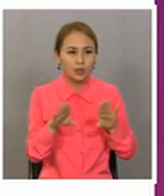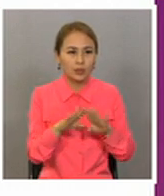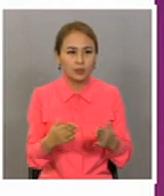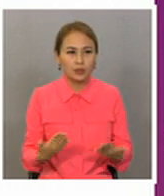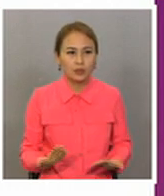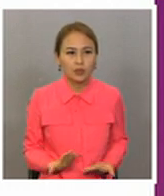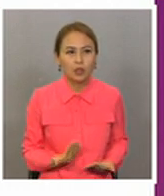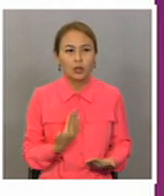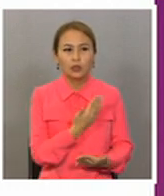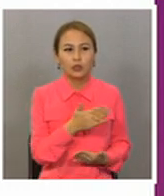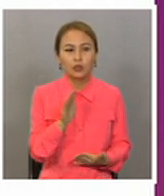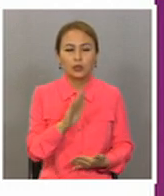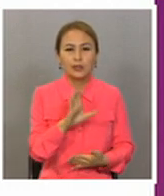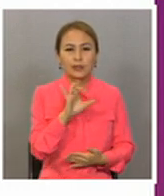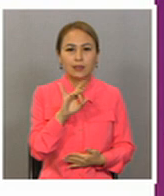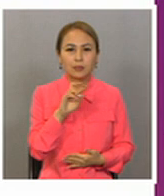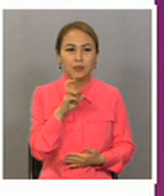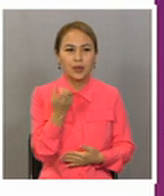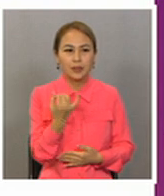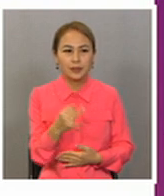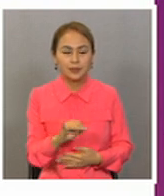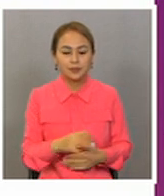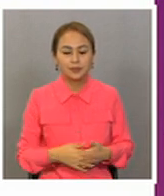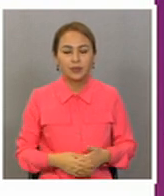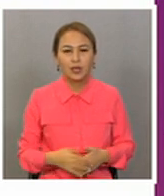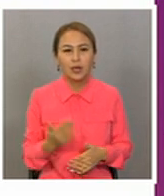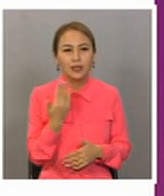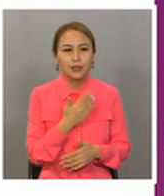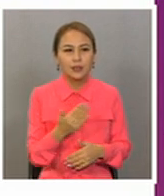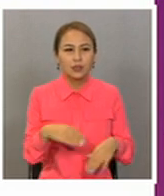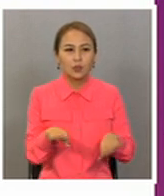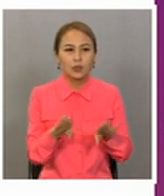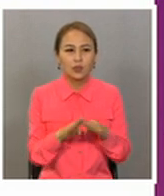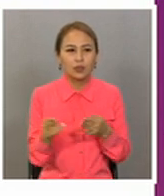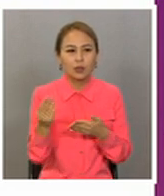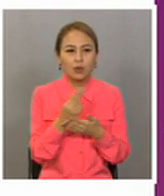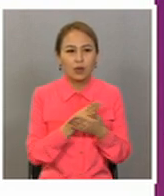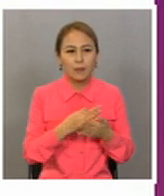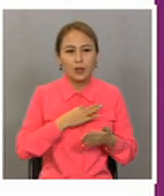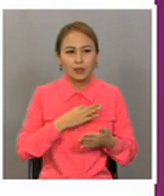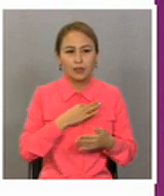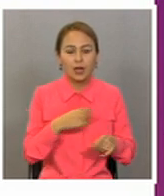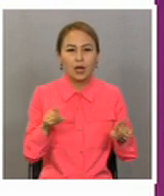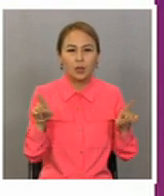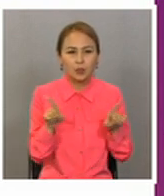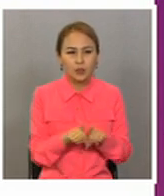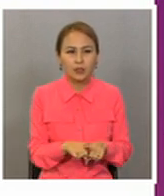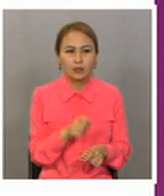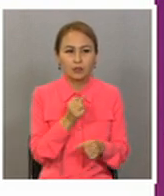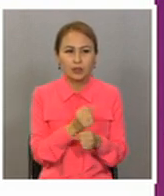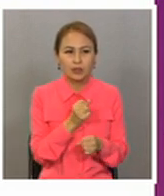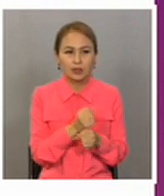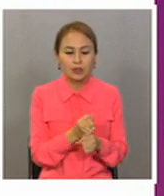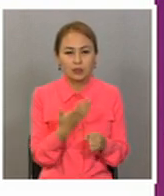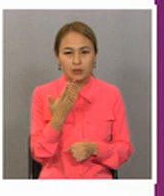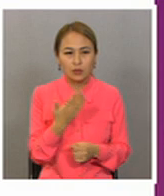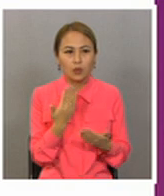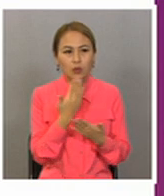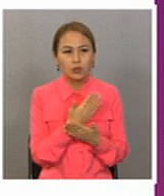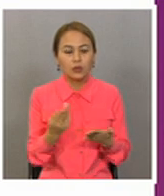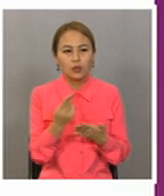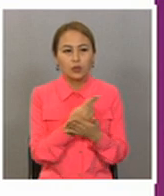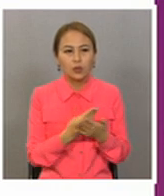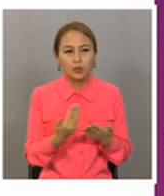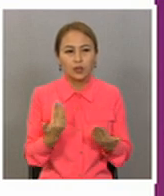дейді. Кіші ұлы Сырбай, егер сіз осы суретті орамалға дәл өзінде етіп кестелесеңіз, сол